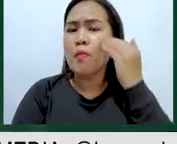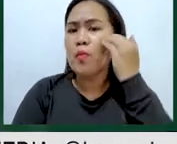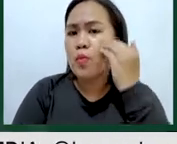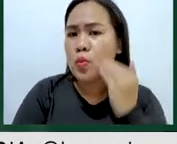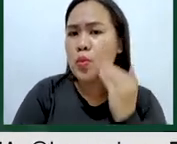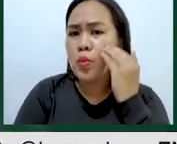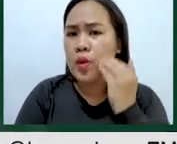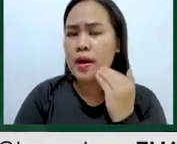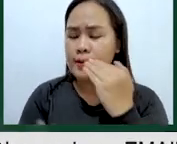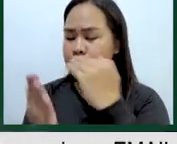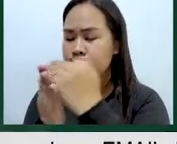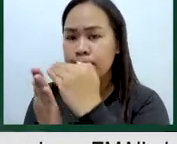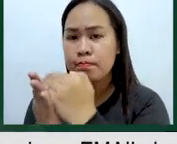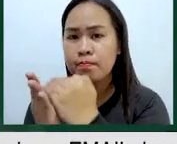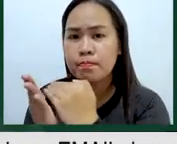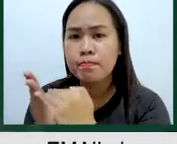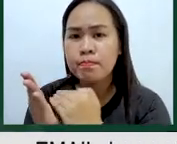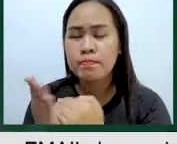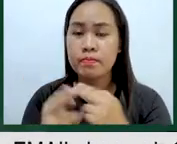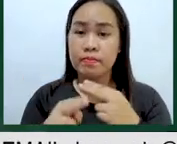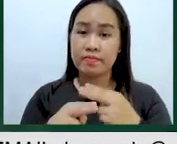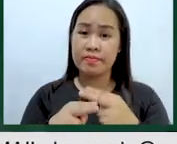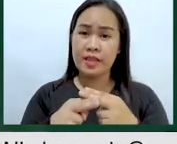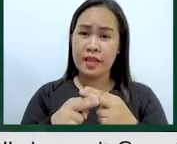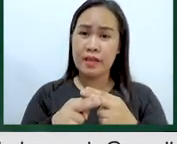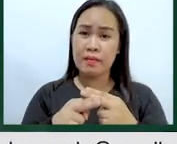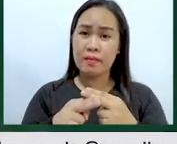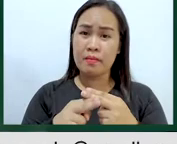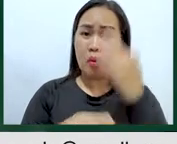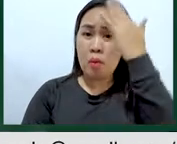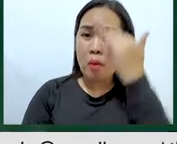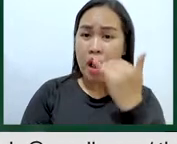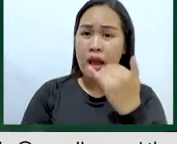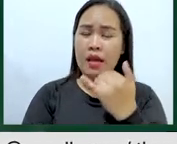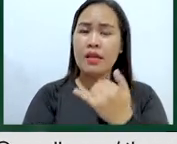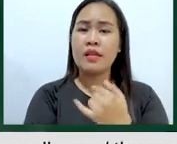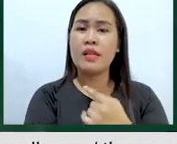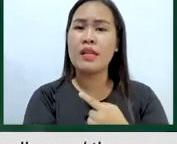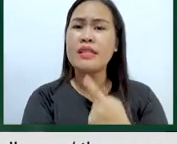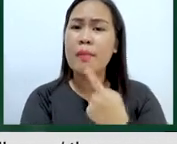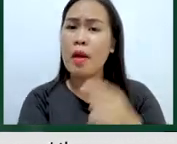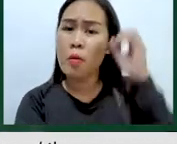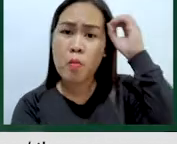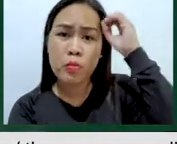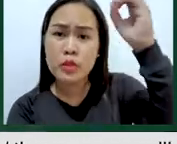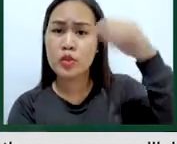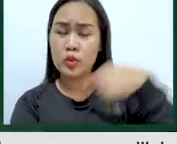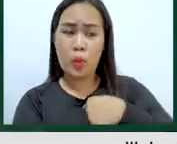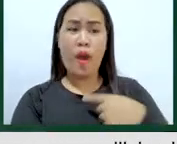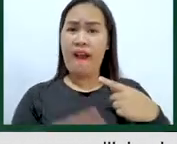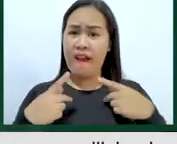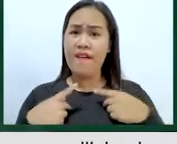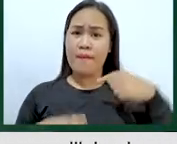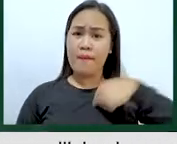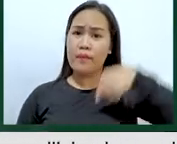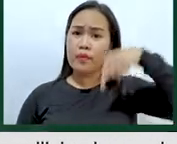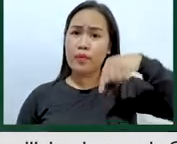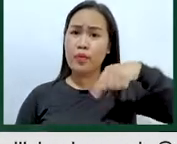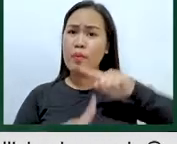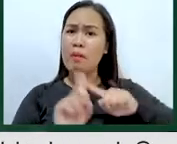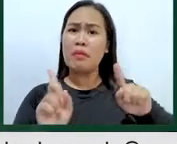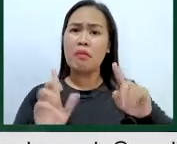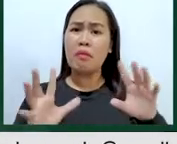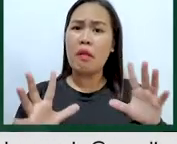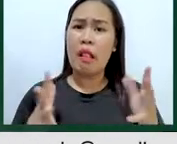ba? Hindi mo pwedeng hulaan ng gobyerno kung nasaan po kayo. And yung census or data gathering, no, is